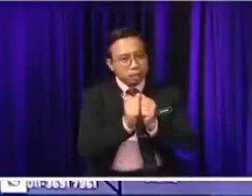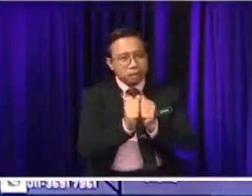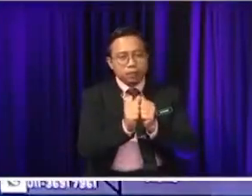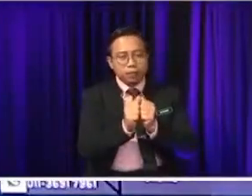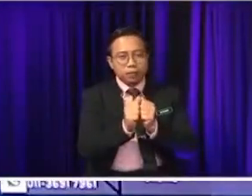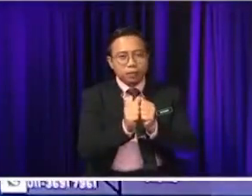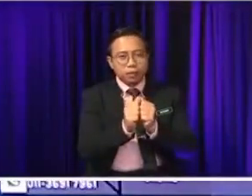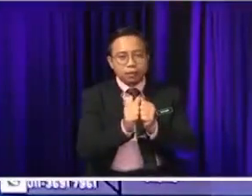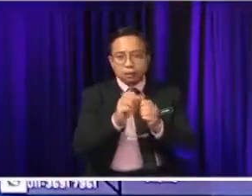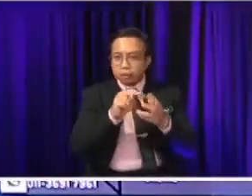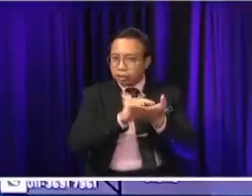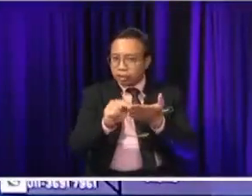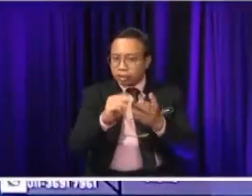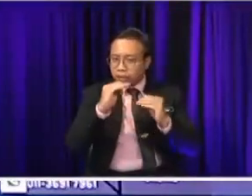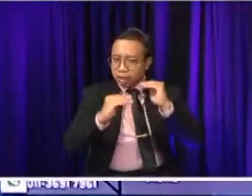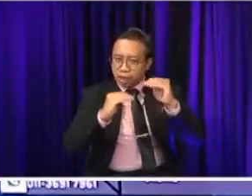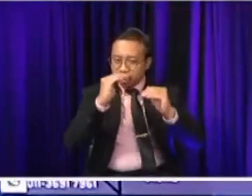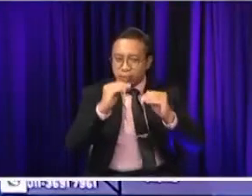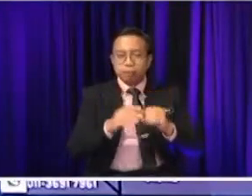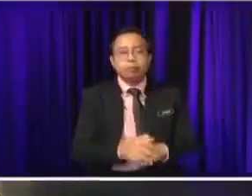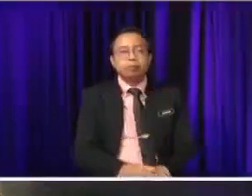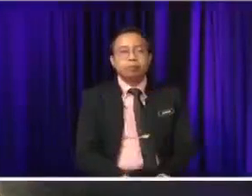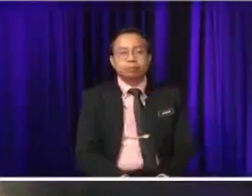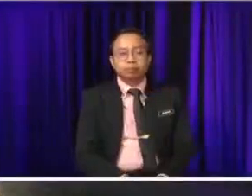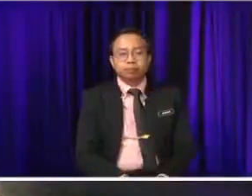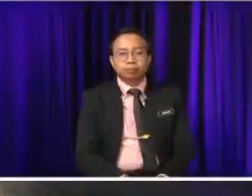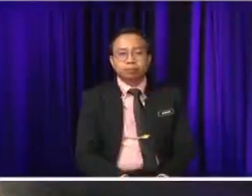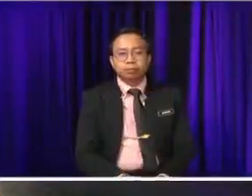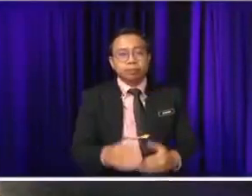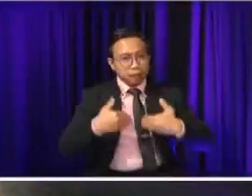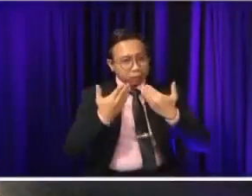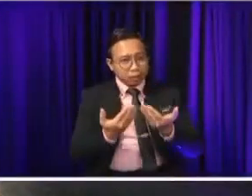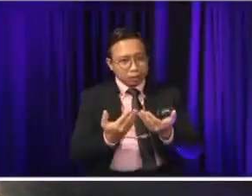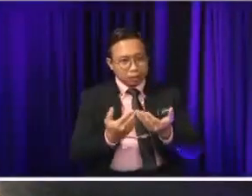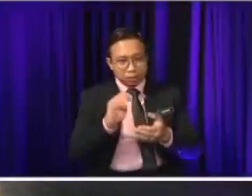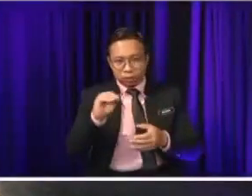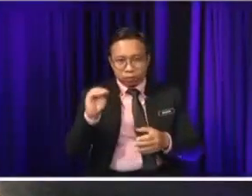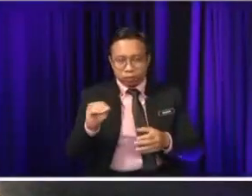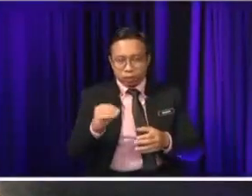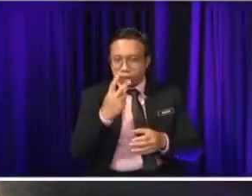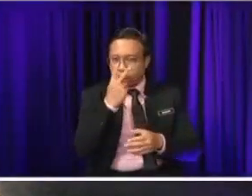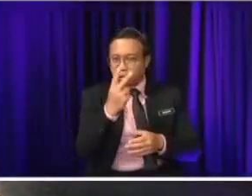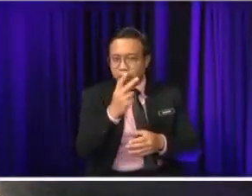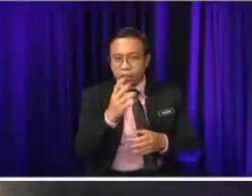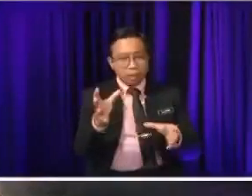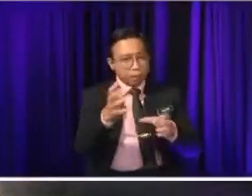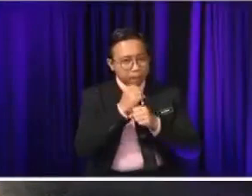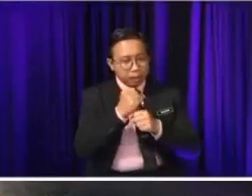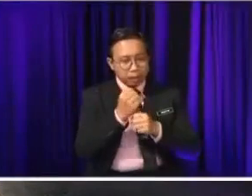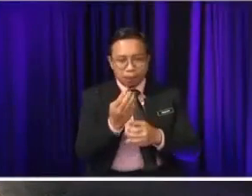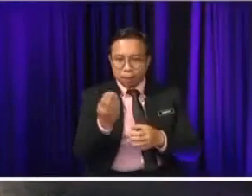dia punya nilai tahap pencak silat itu dan bagaimanakah Kris dan juga murid-murid yang sedang menonton